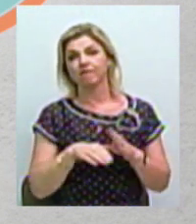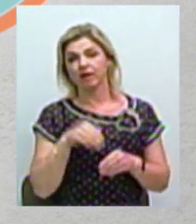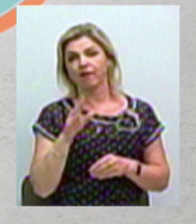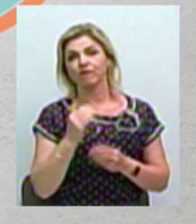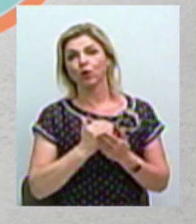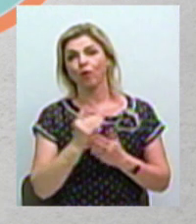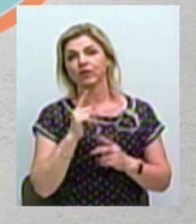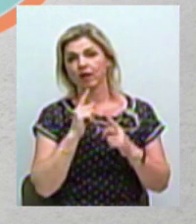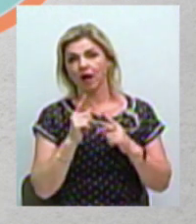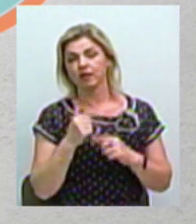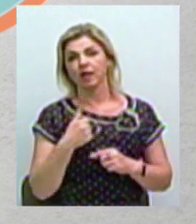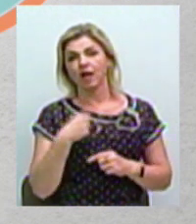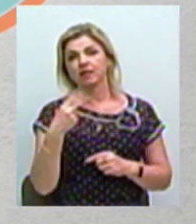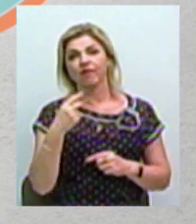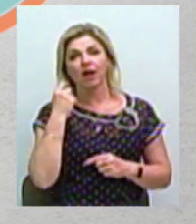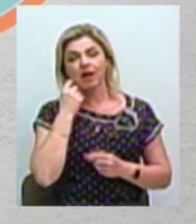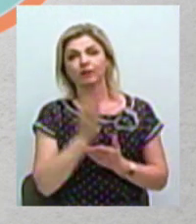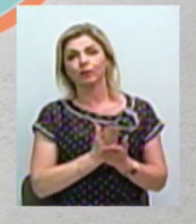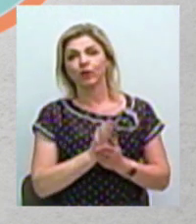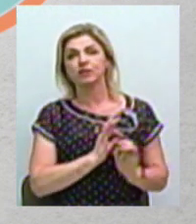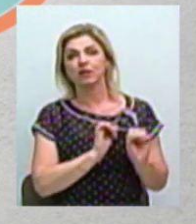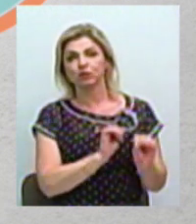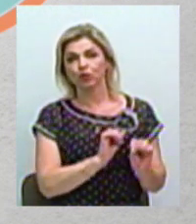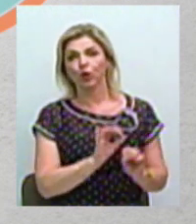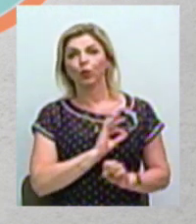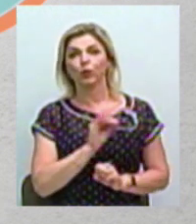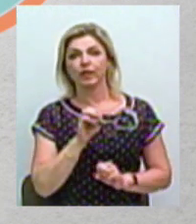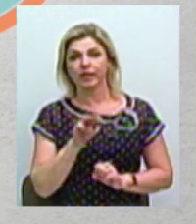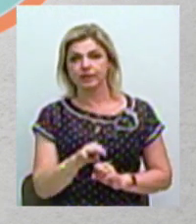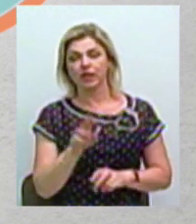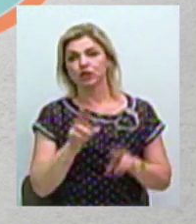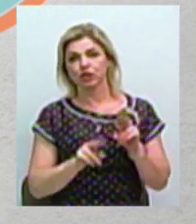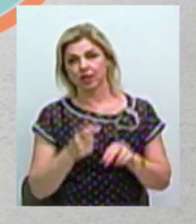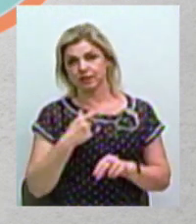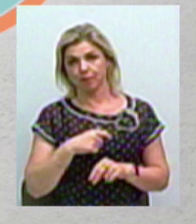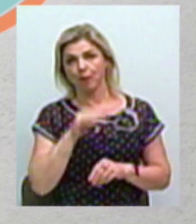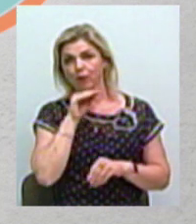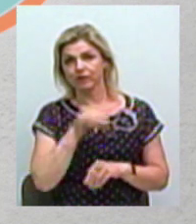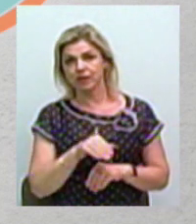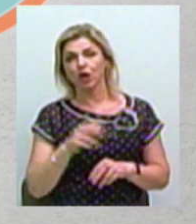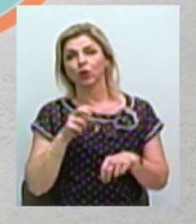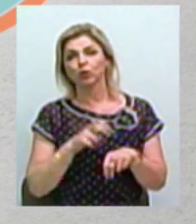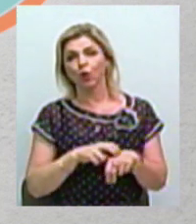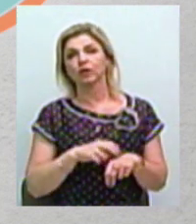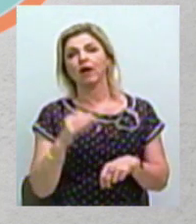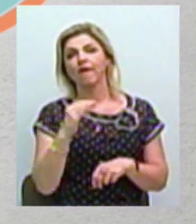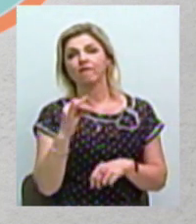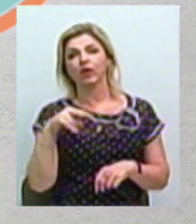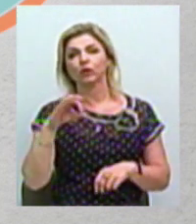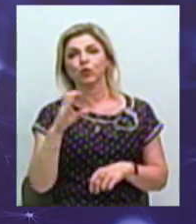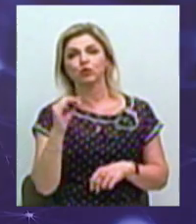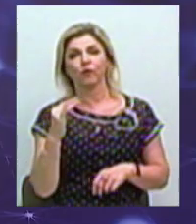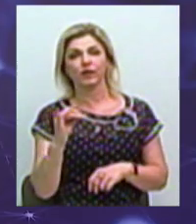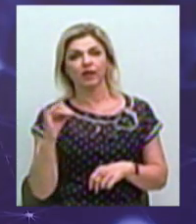Раду? Я 23 года занимаюсь правозащитной деятельностью, я юрист, считаю себя юрист-профессионал, я доктор философии в области права, защищался